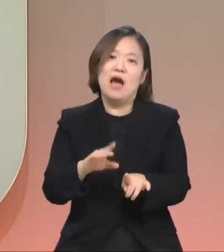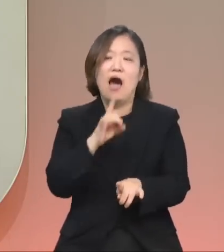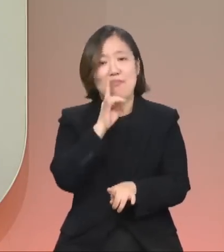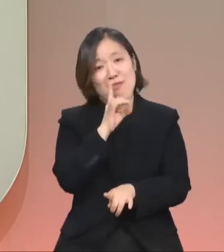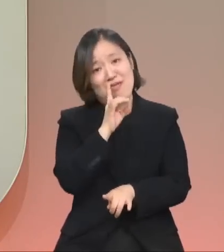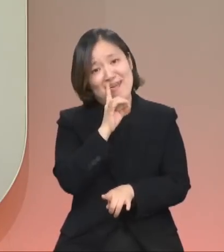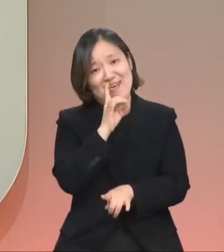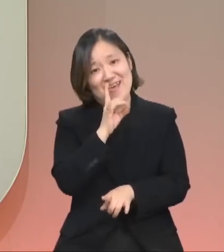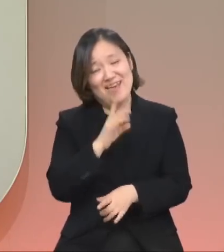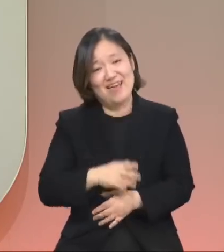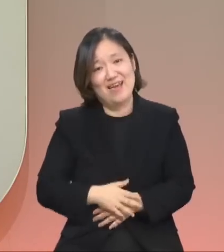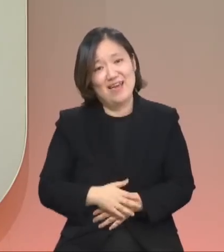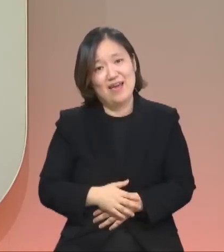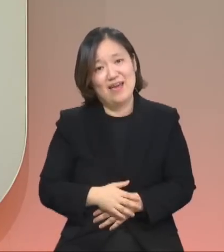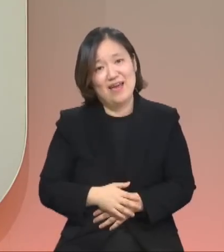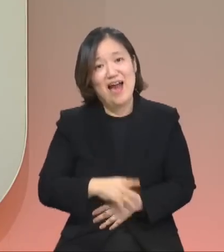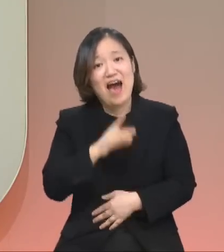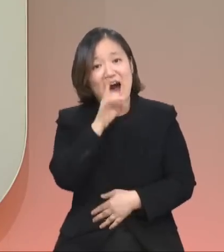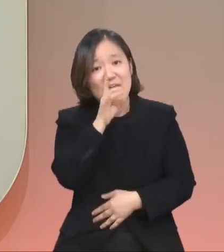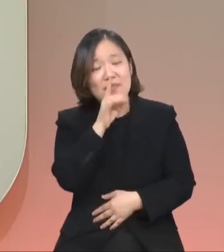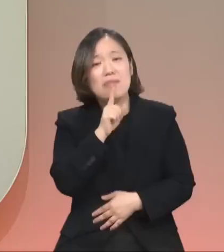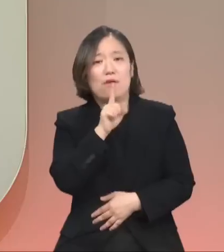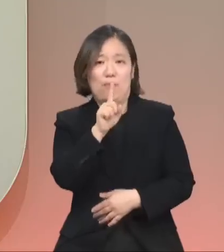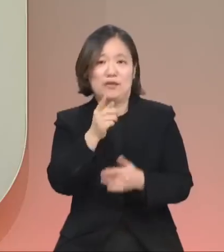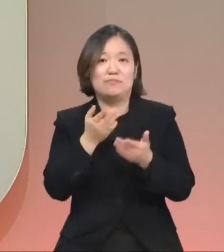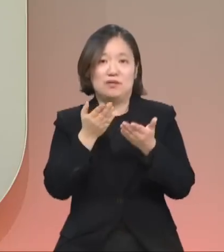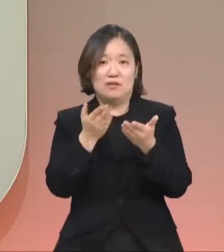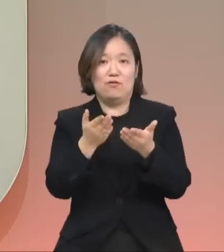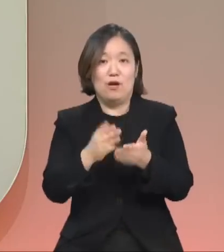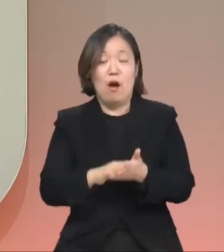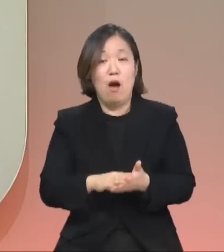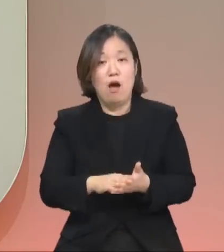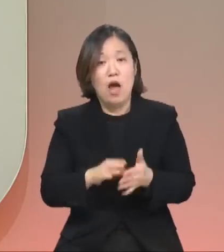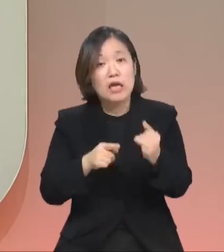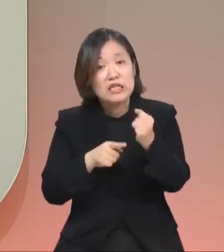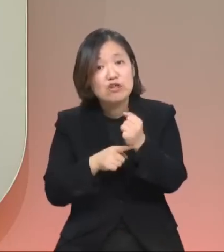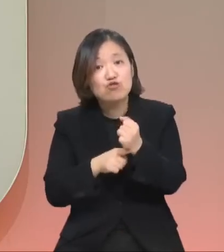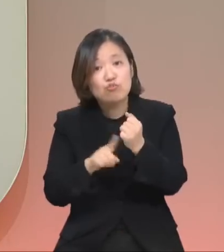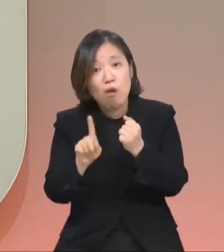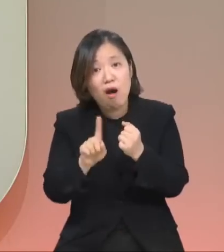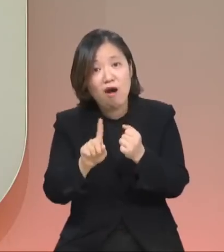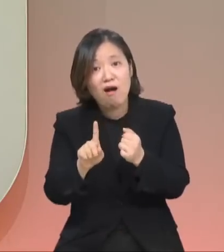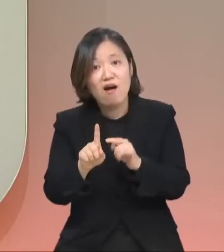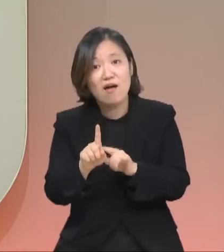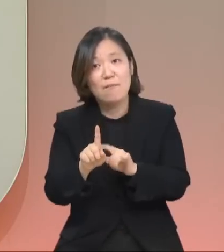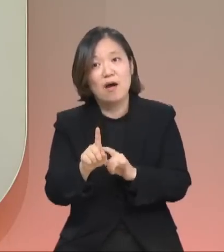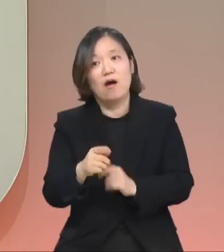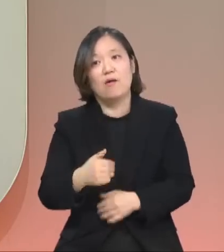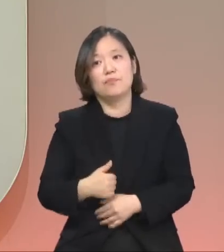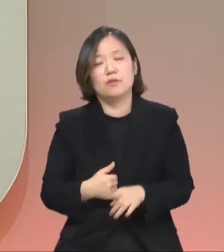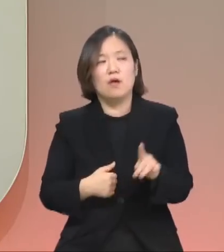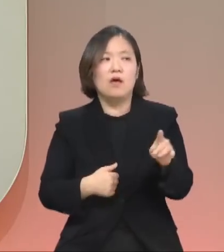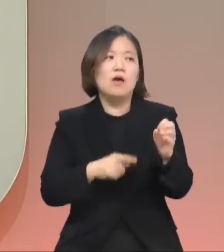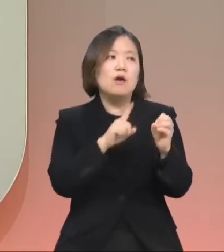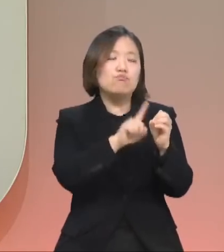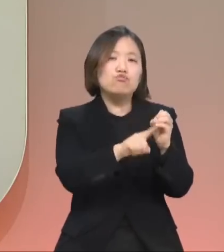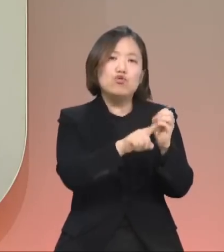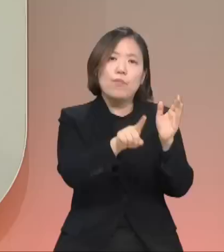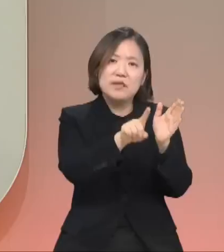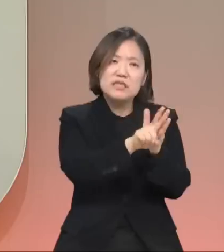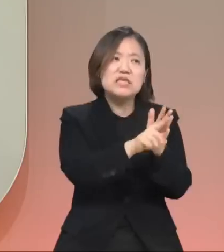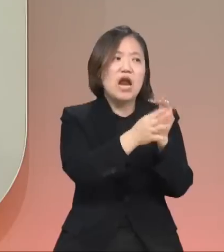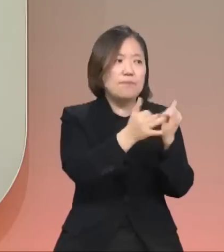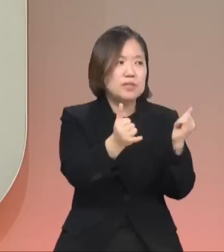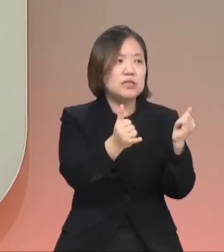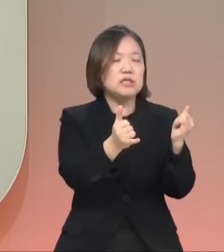속지 말아라 꼭 당부드리고 싶어요 제가 수많은 불자님들의 기도가피 이야기를 이렇게 이제